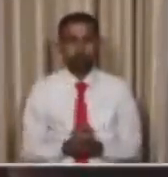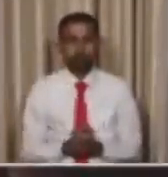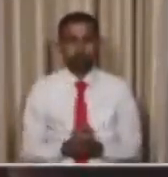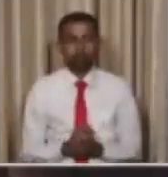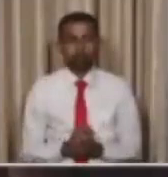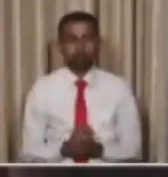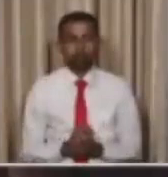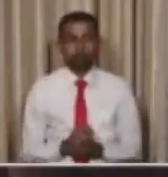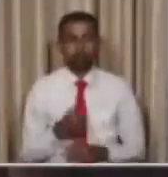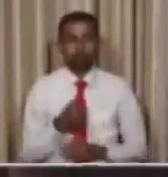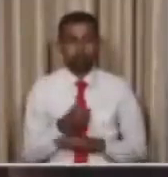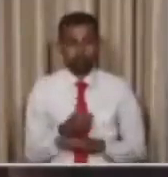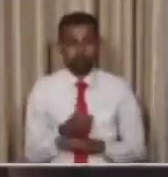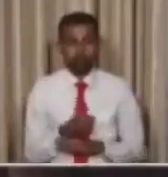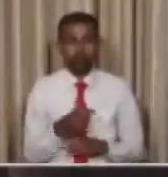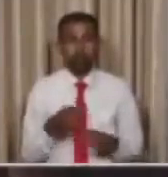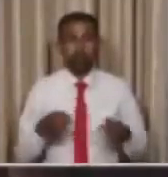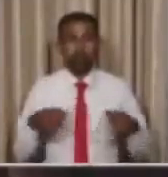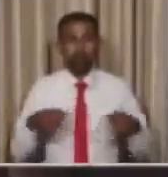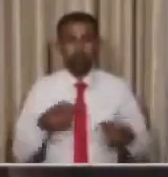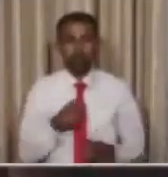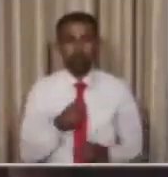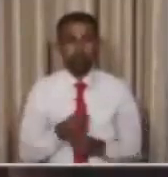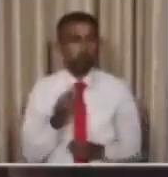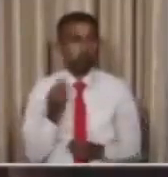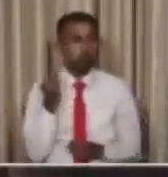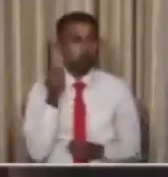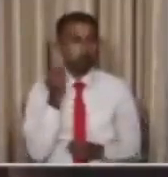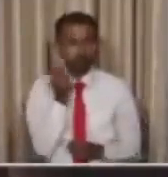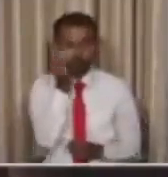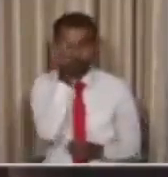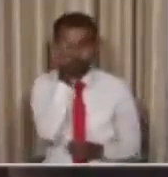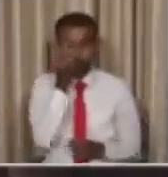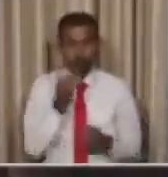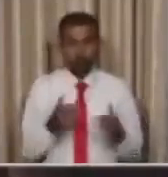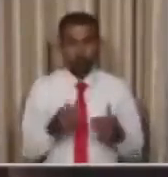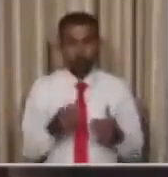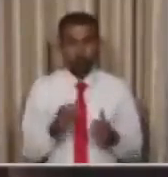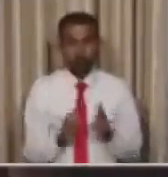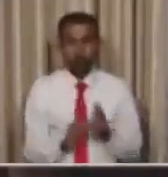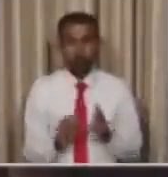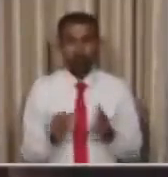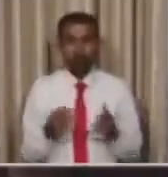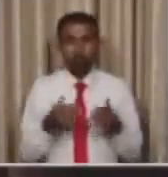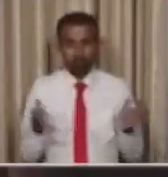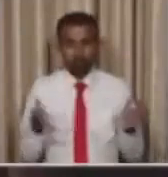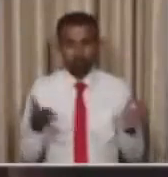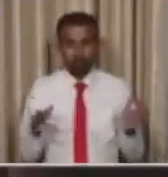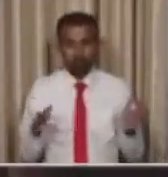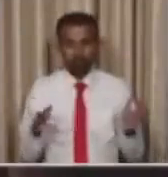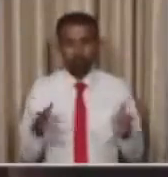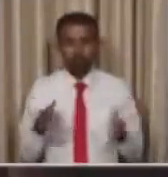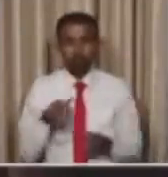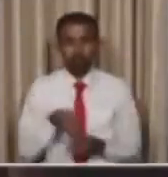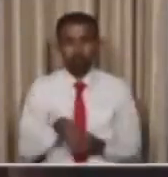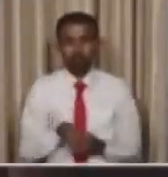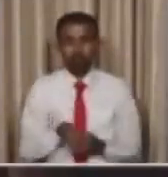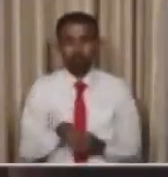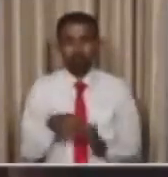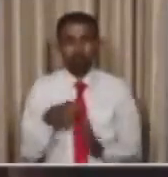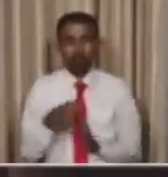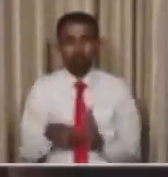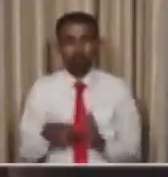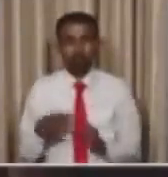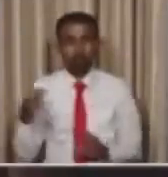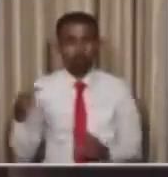සභාපතිතුමනි, අපි දන්නවා ඊළඟට අපේ ආණ්ඩුව මෑතකදී ඊශ්‍රායලයේ තවත් කන්සල්ටි කාර්යාලයක් පටන් ගත්තා. ඒක තුල අර ලංකාවට